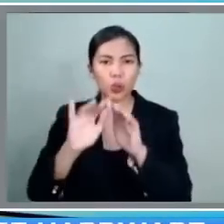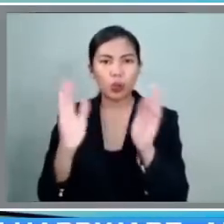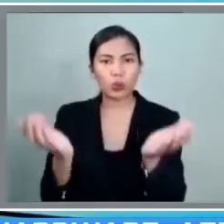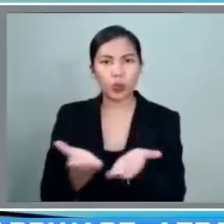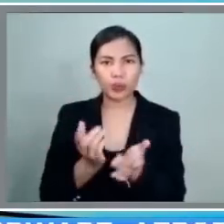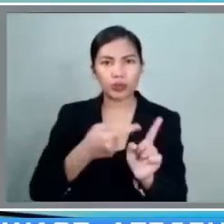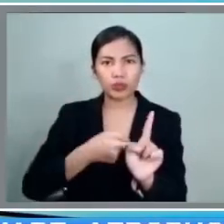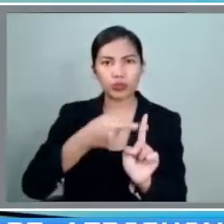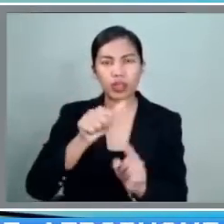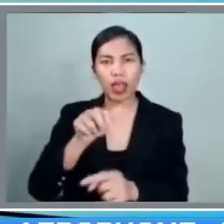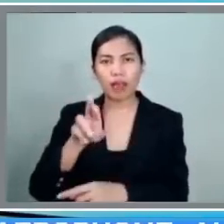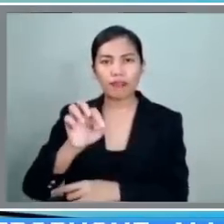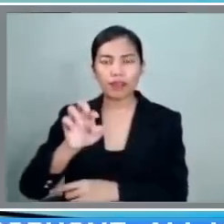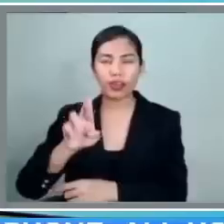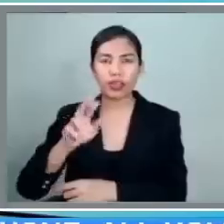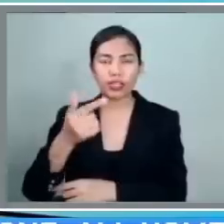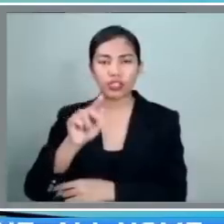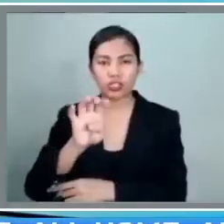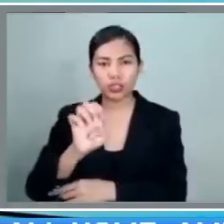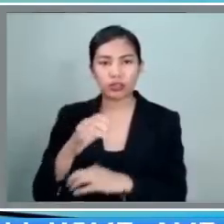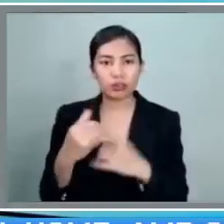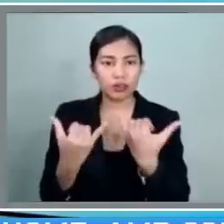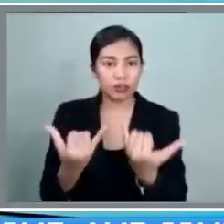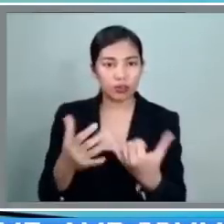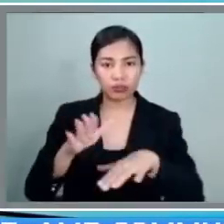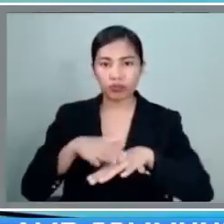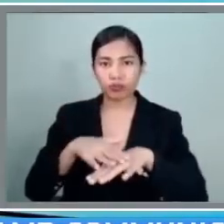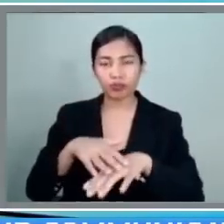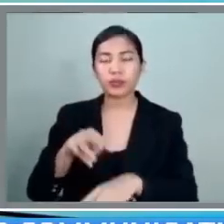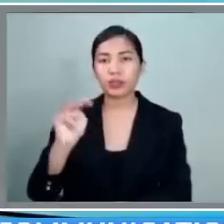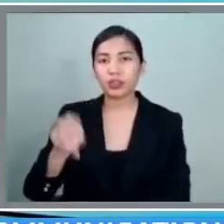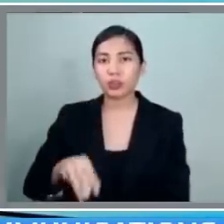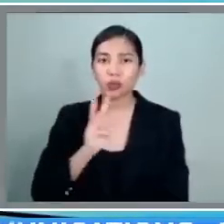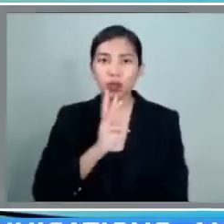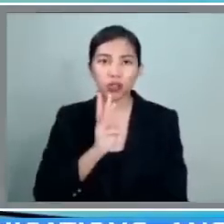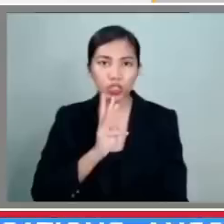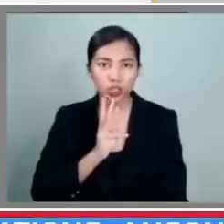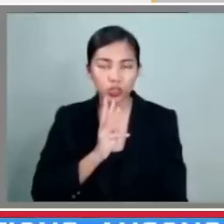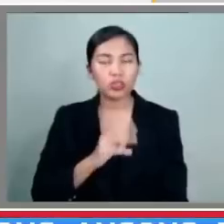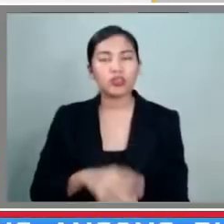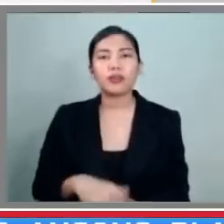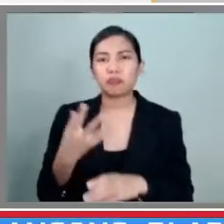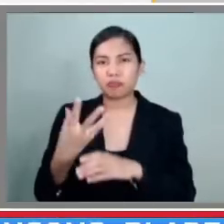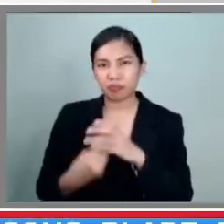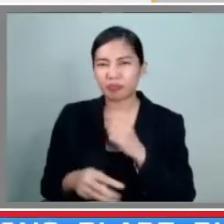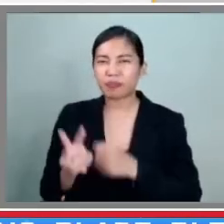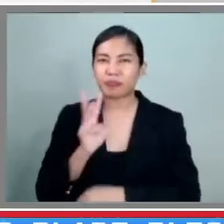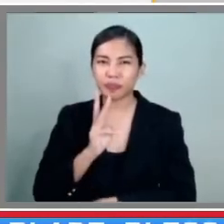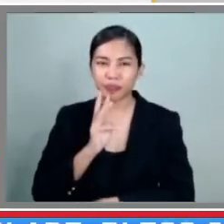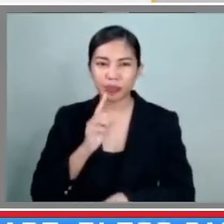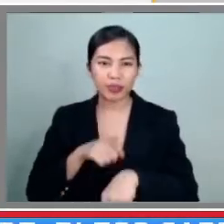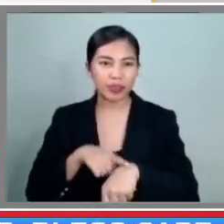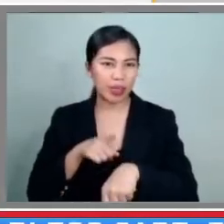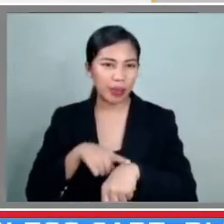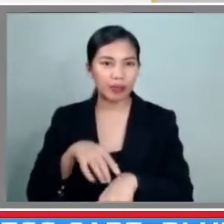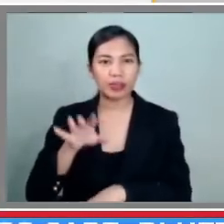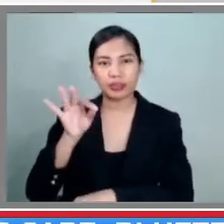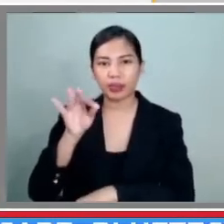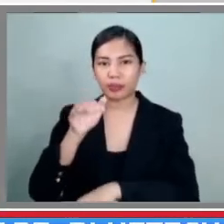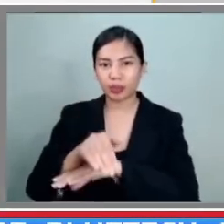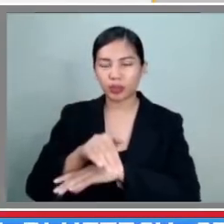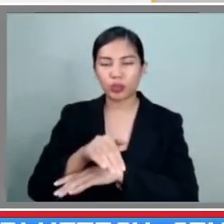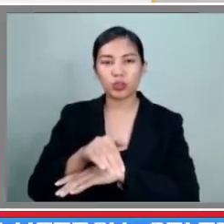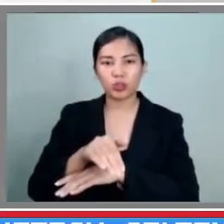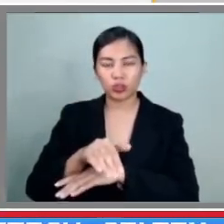Abiso naman sa customers ng Manila Water, mawawalan po kayo ng tubig. Alas 9 ng gabi mamaya po yan hanggang alas 6 na ng